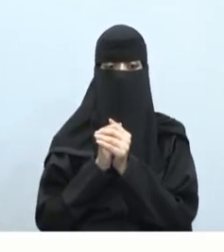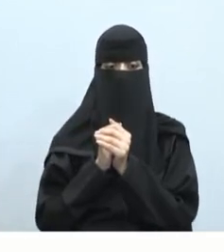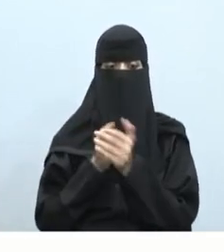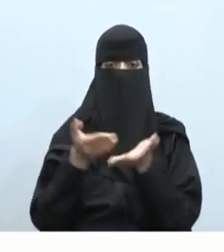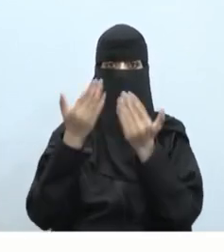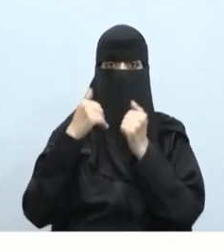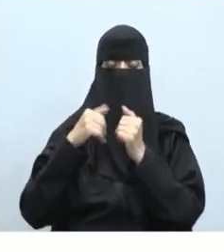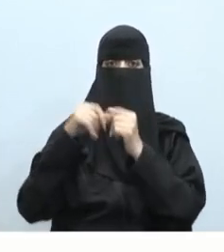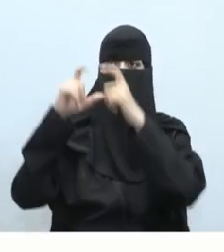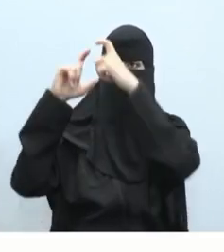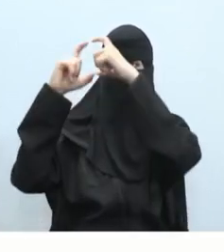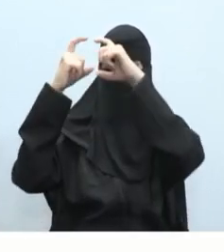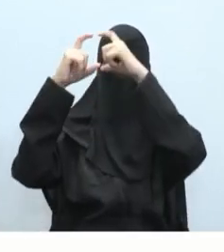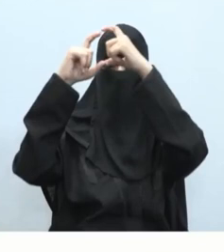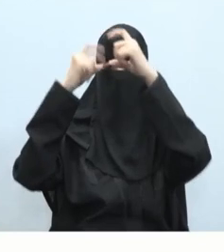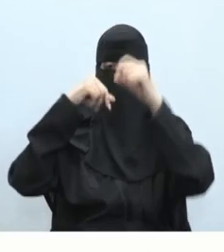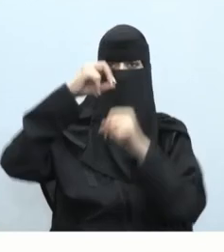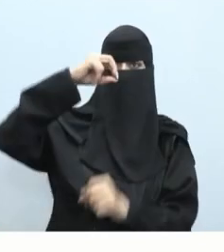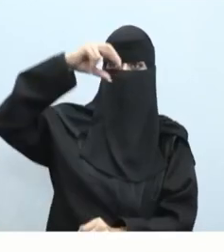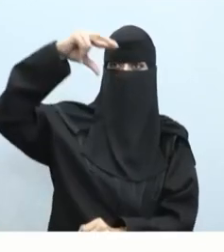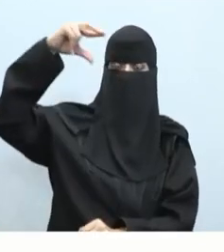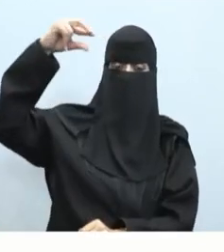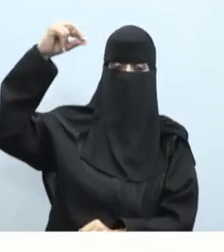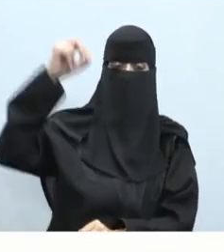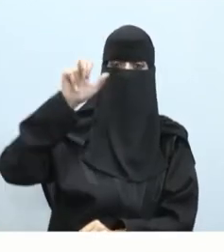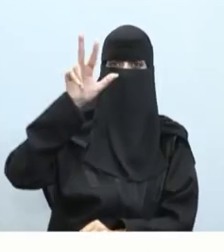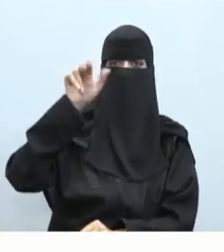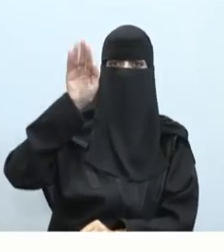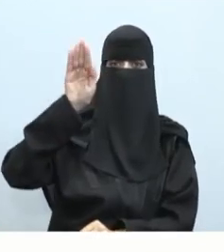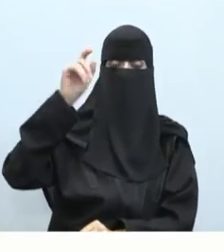والاقمار والمذنبات والسدم